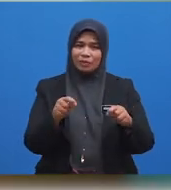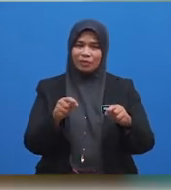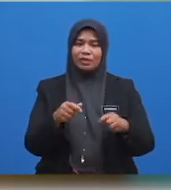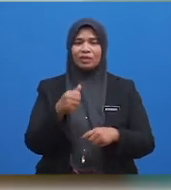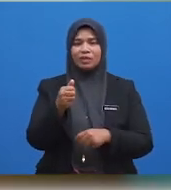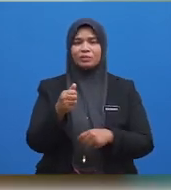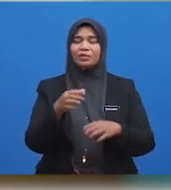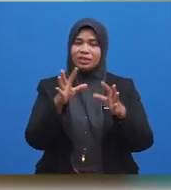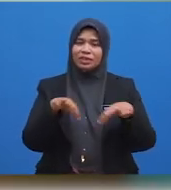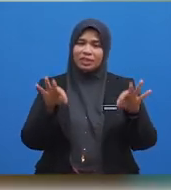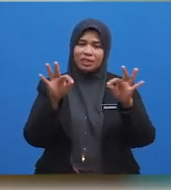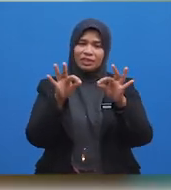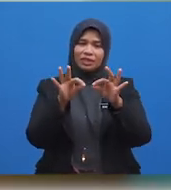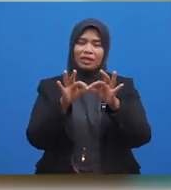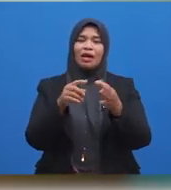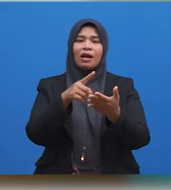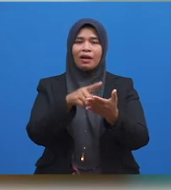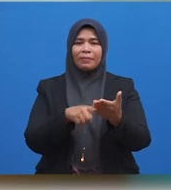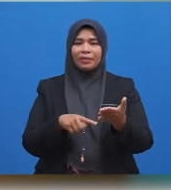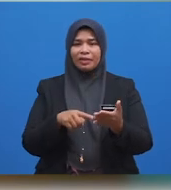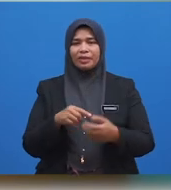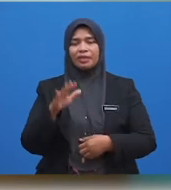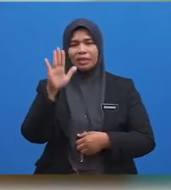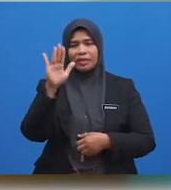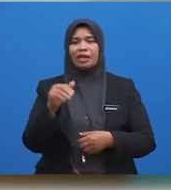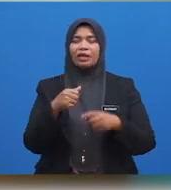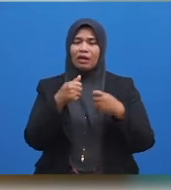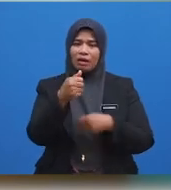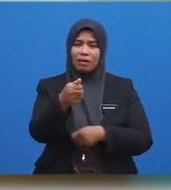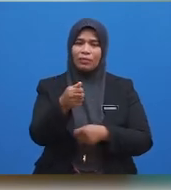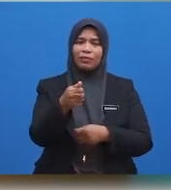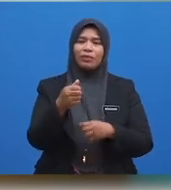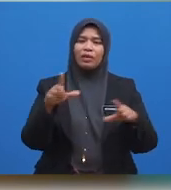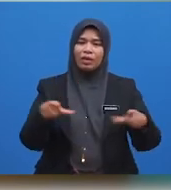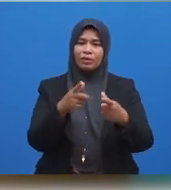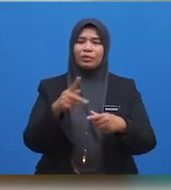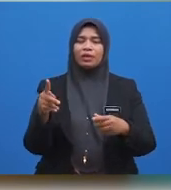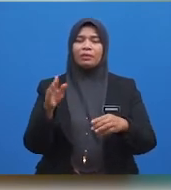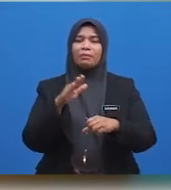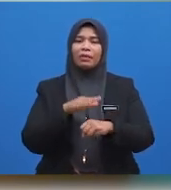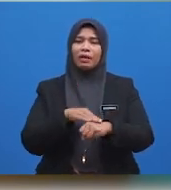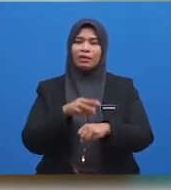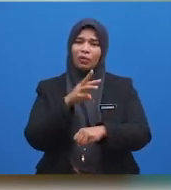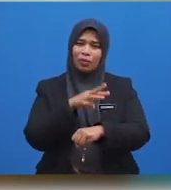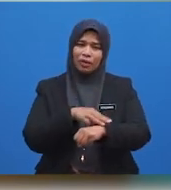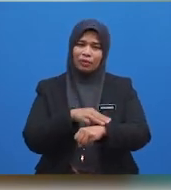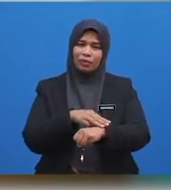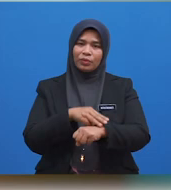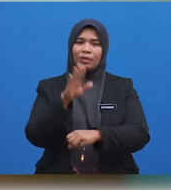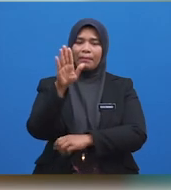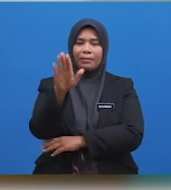kamu ceritakan apa yang kamu lakukan pada waktu